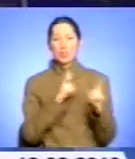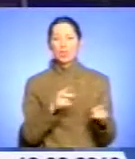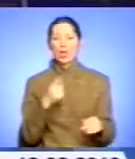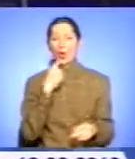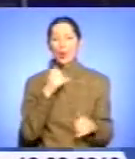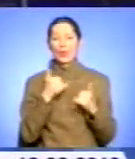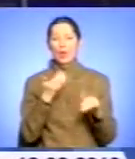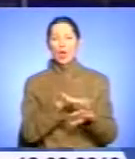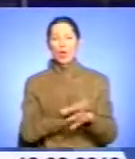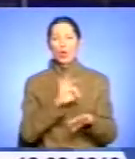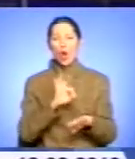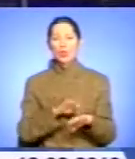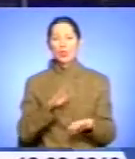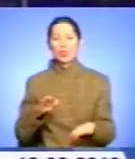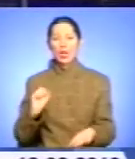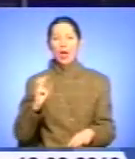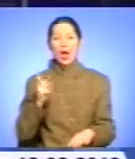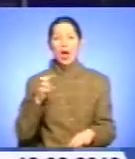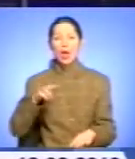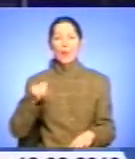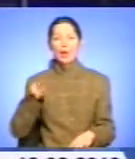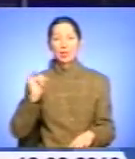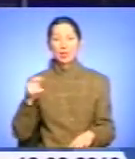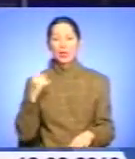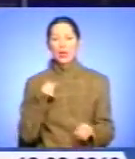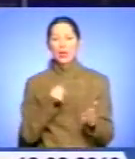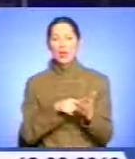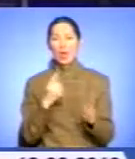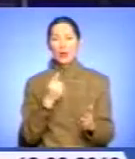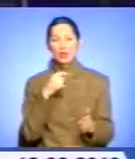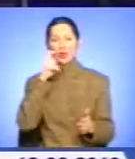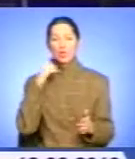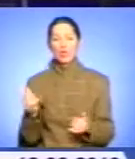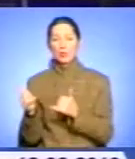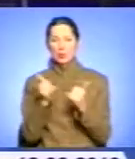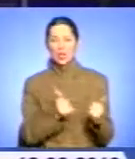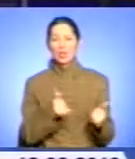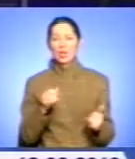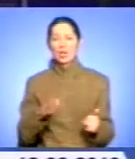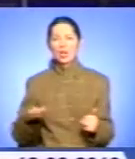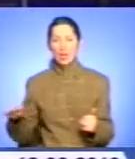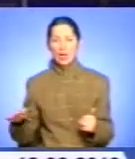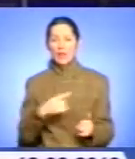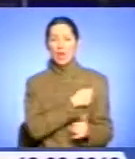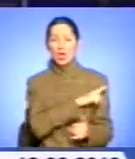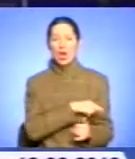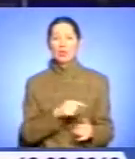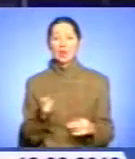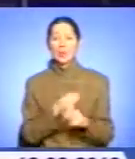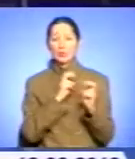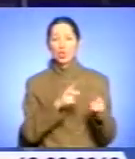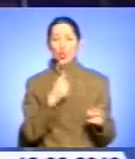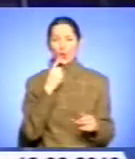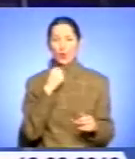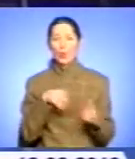Охматдиту. Її мета – вперше в Україні забезпечити маленьких пацієнтів лікарні безпечною донорською кров'ю методом ПЛР. У